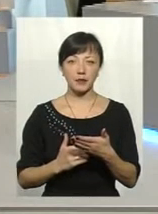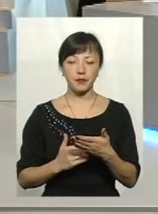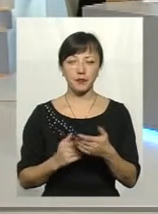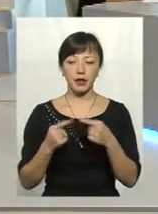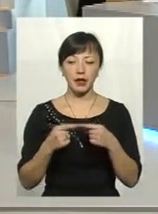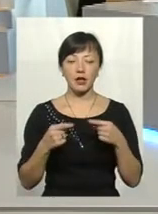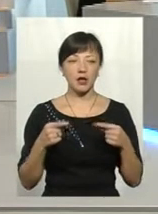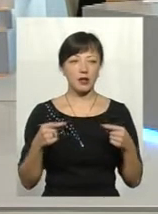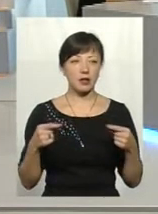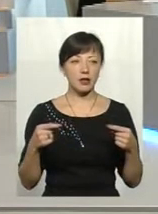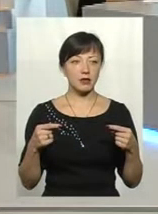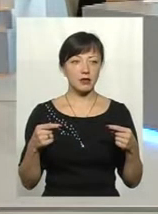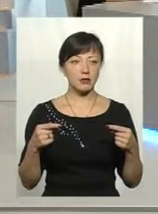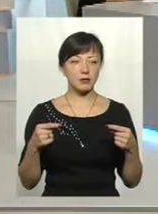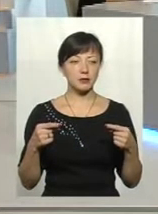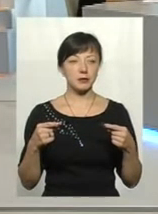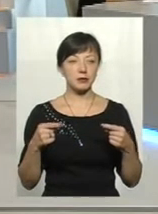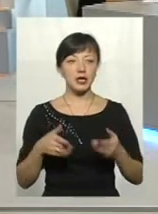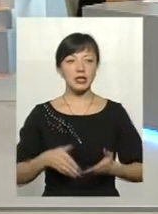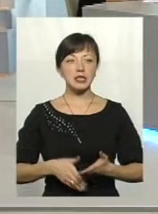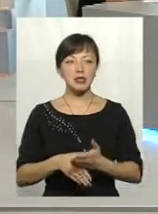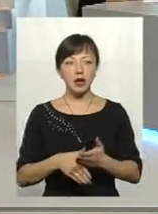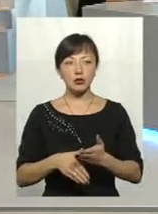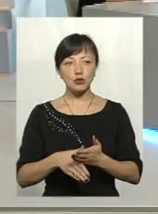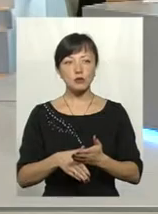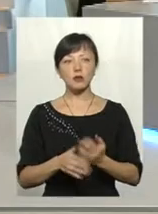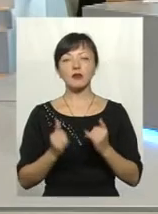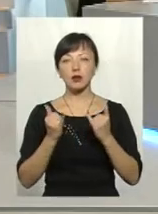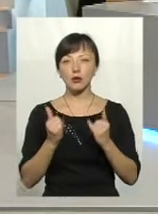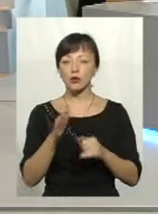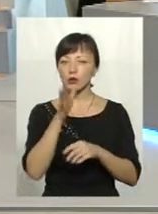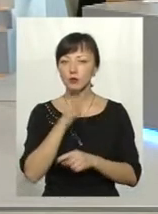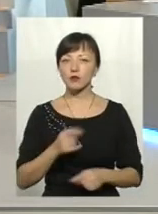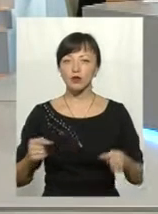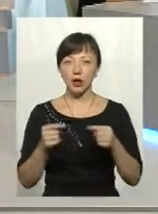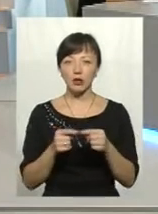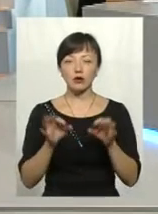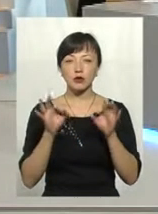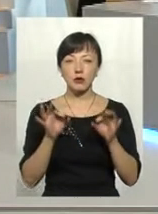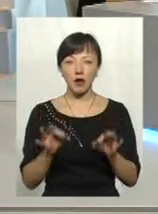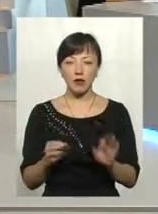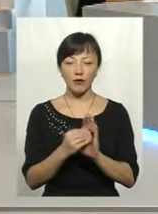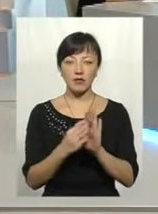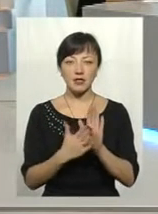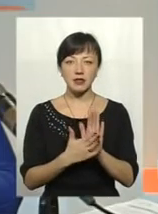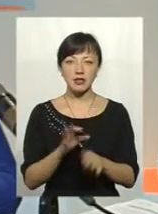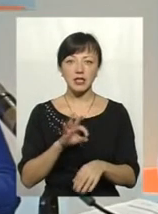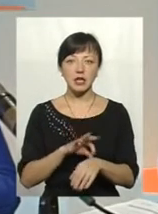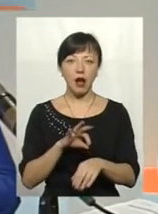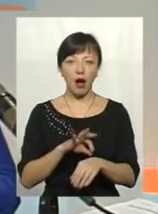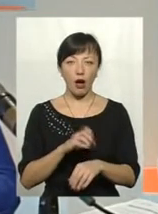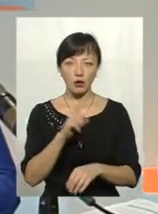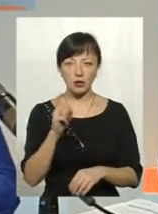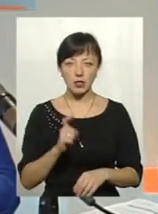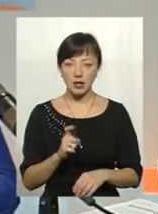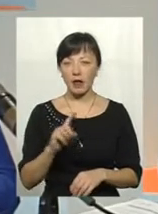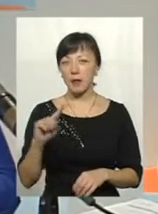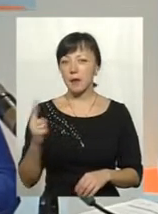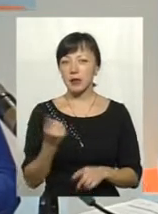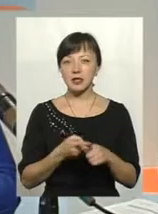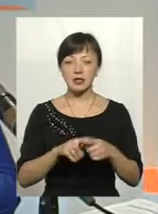ряд засобів для того, щоб вчасно і правильно виставити діагноз. Найперше,